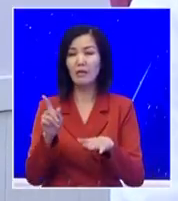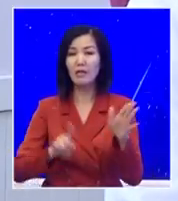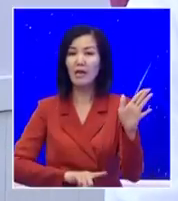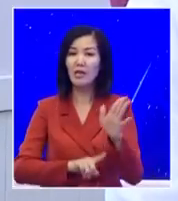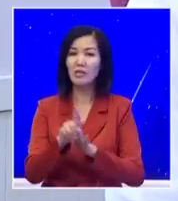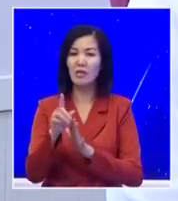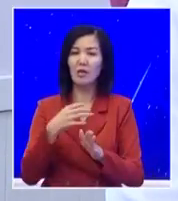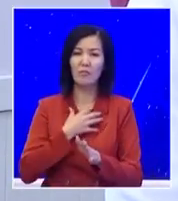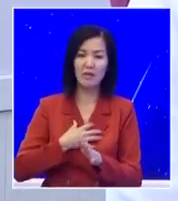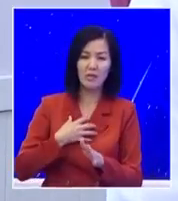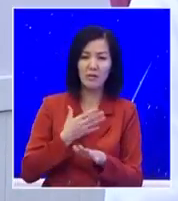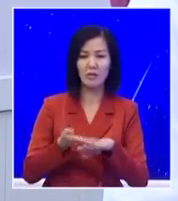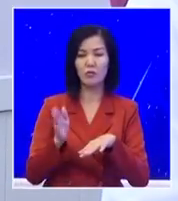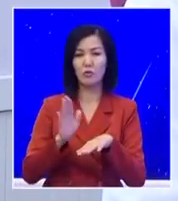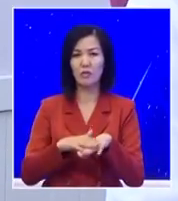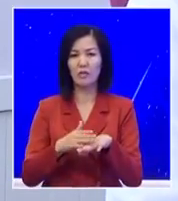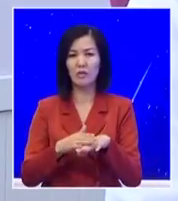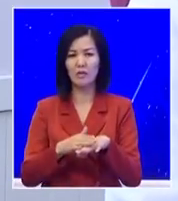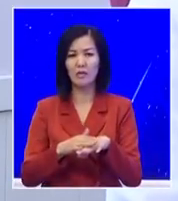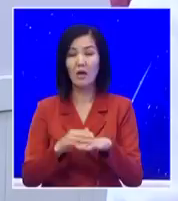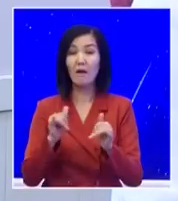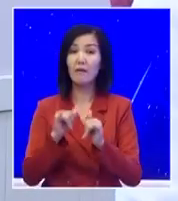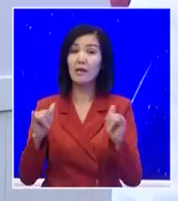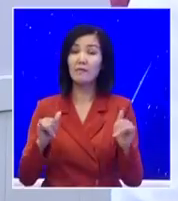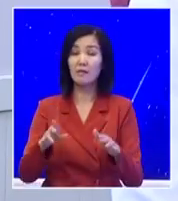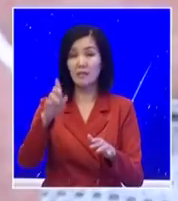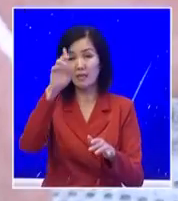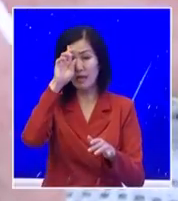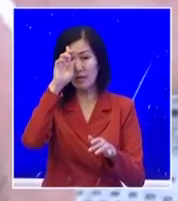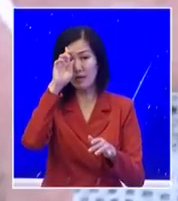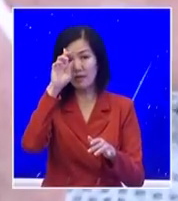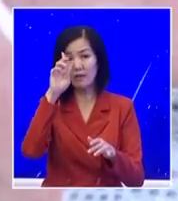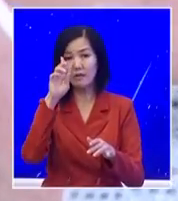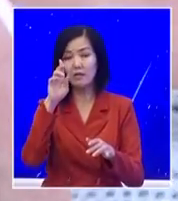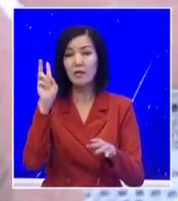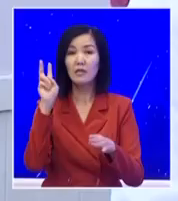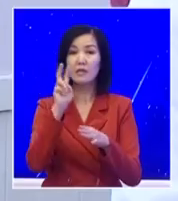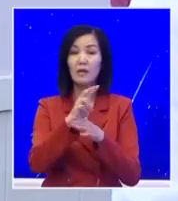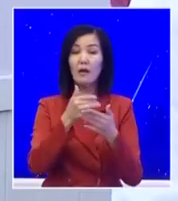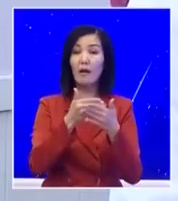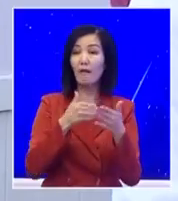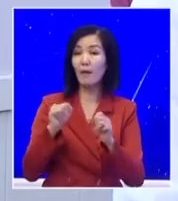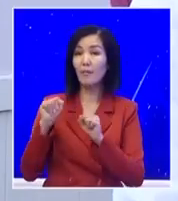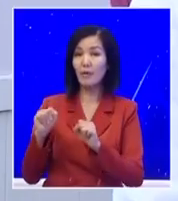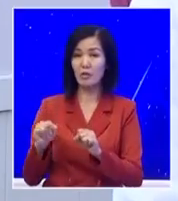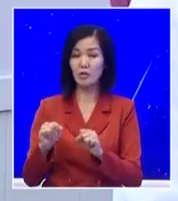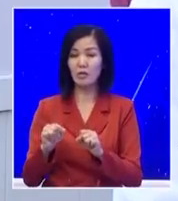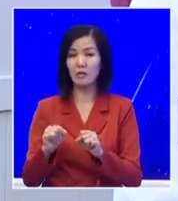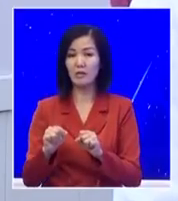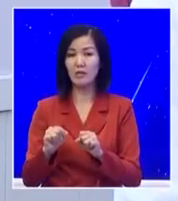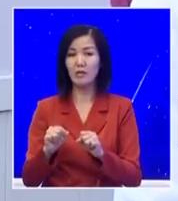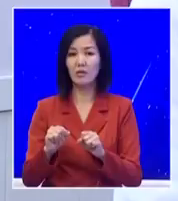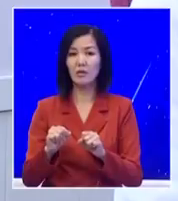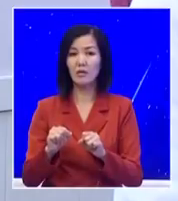начинает беспокоить. А в развитых странах там, то есть идут на опережение. У нас